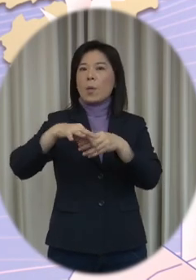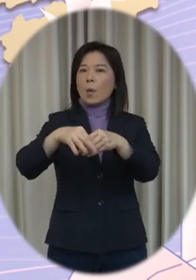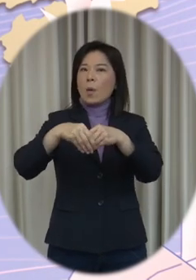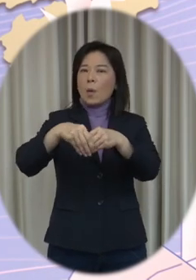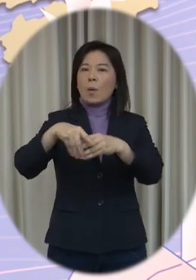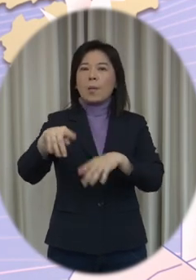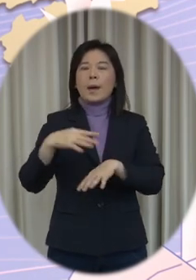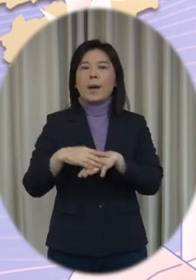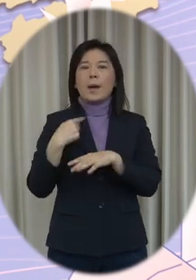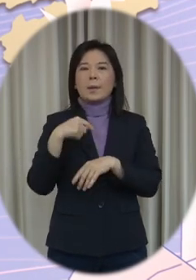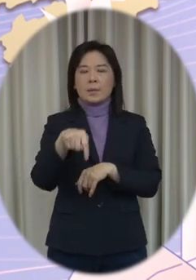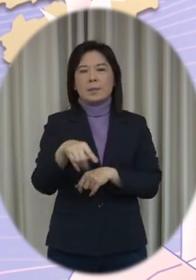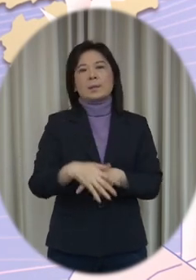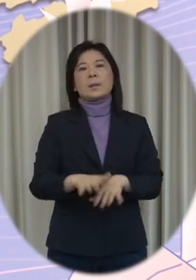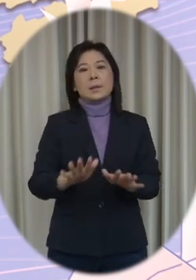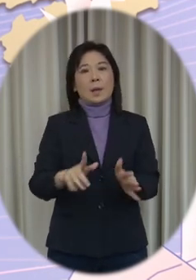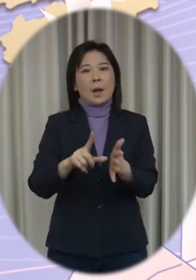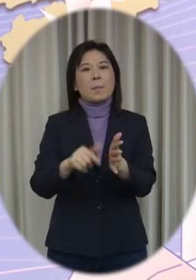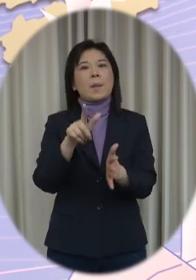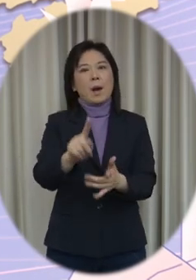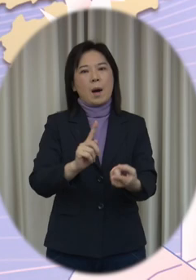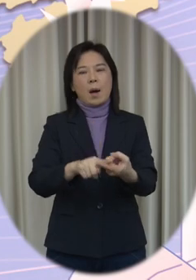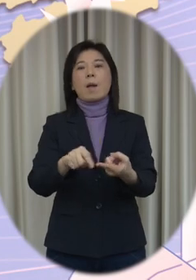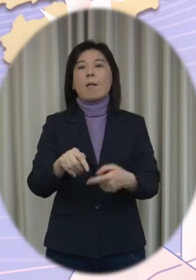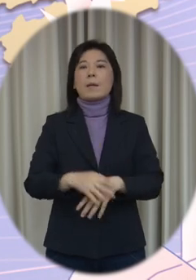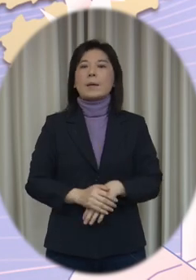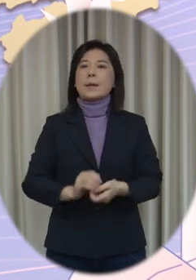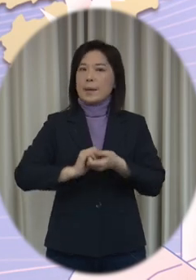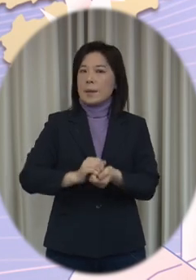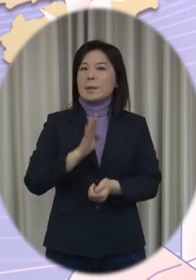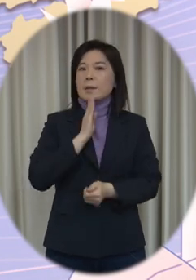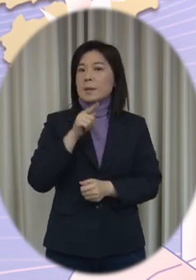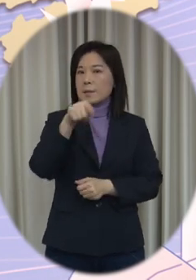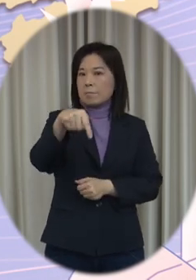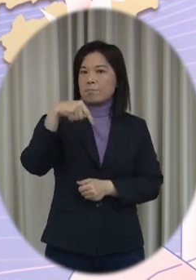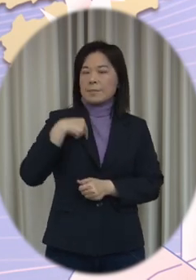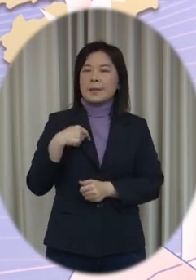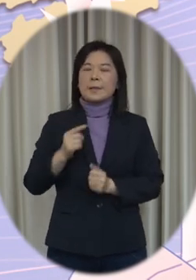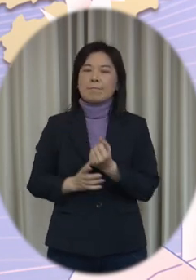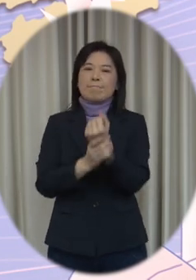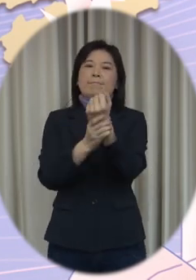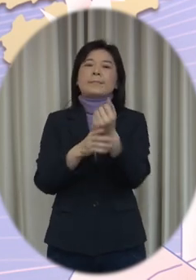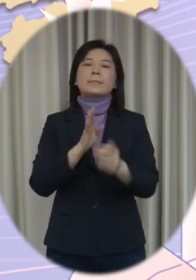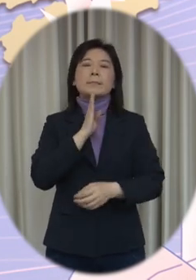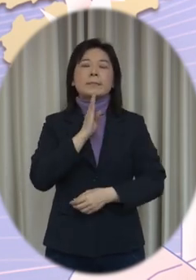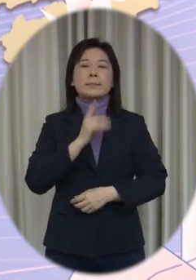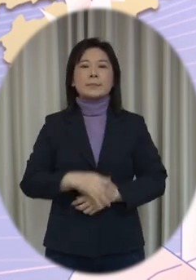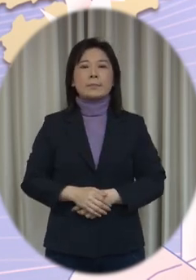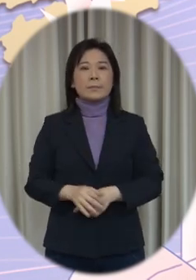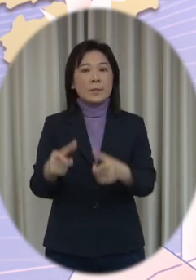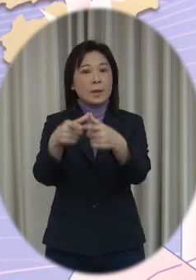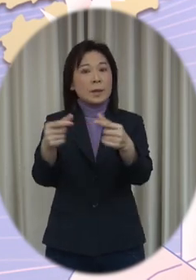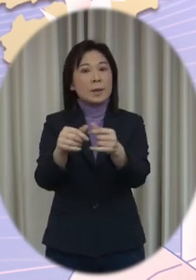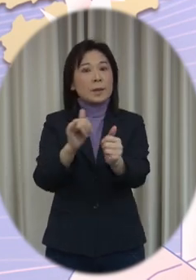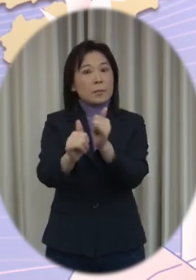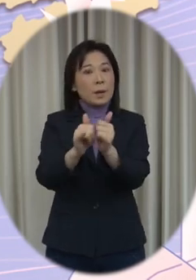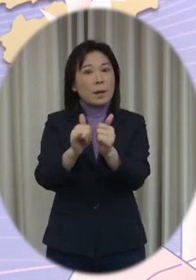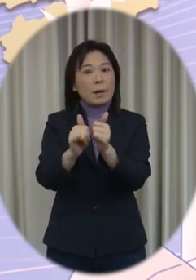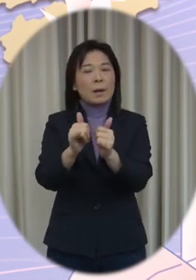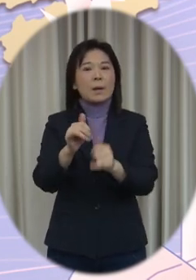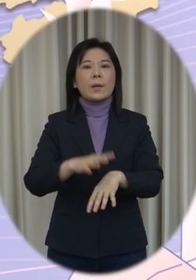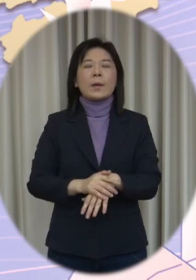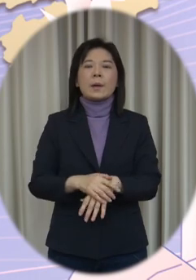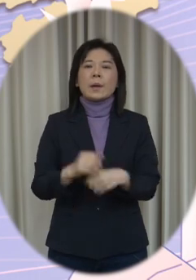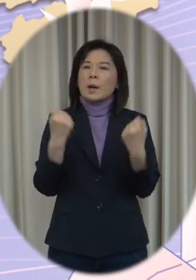需要的时候，我们一定是对方最坚强的后盾。日本朋友们，严